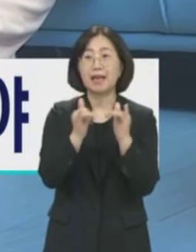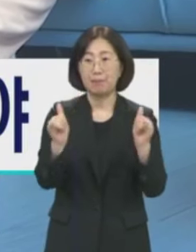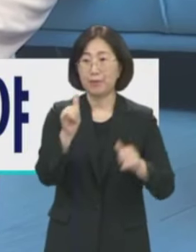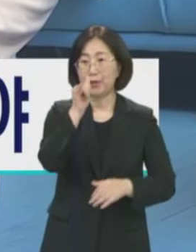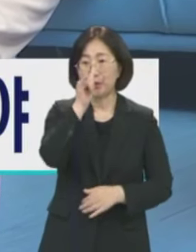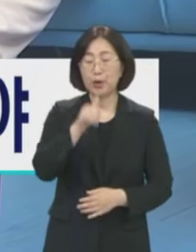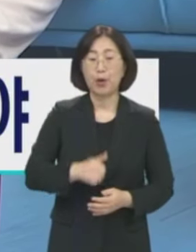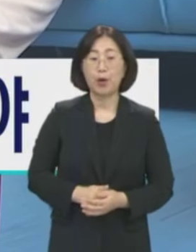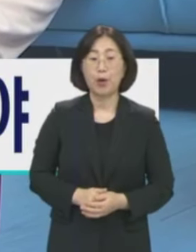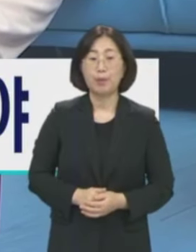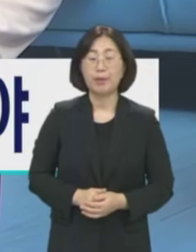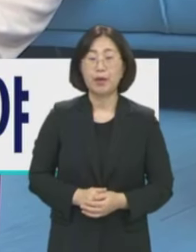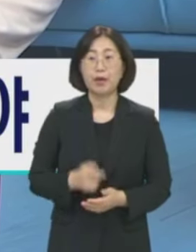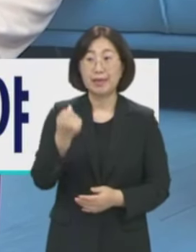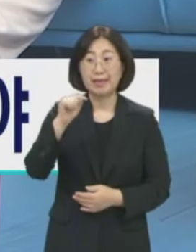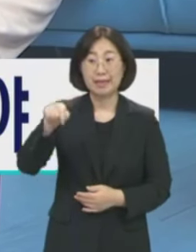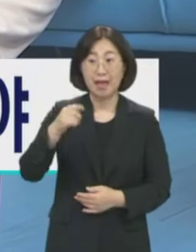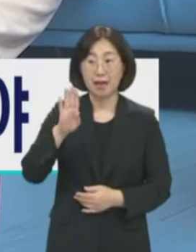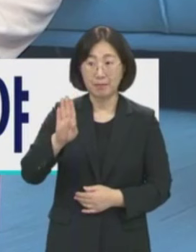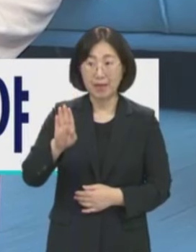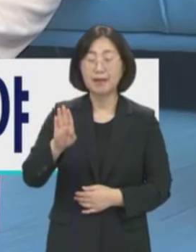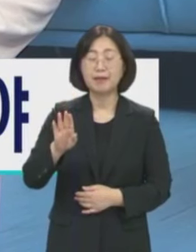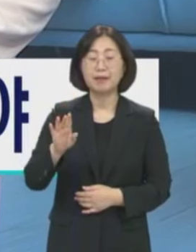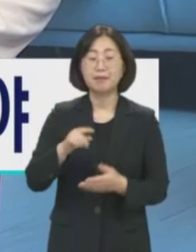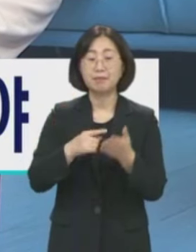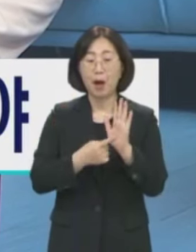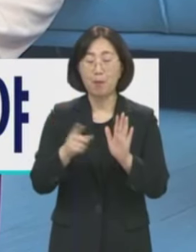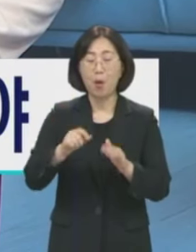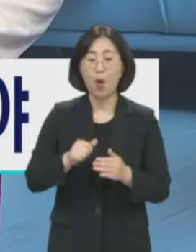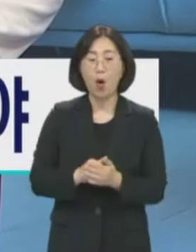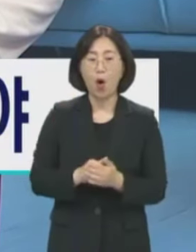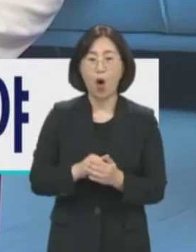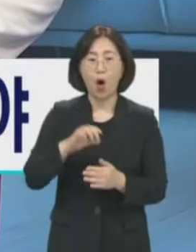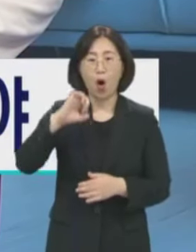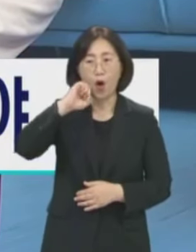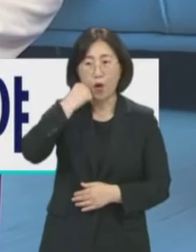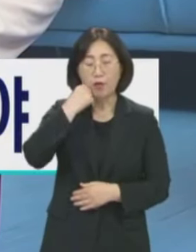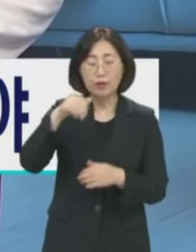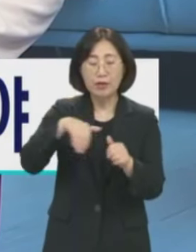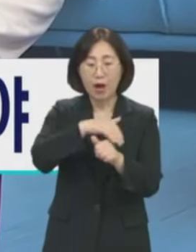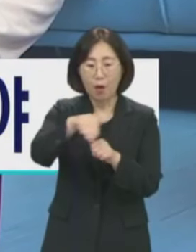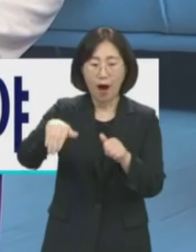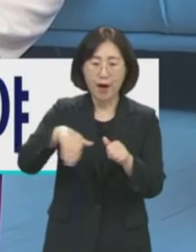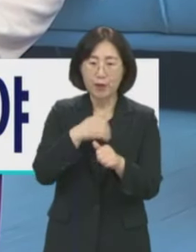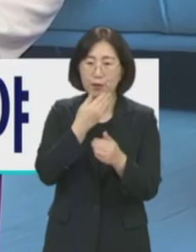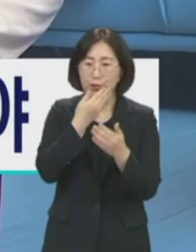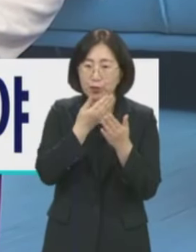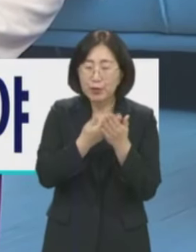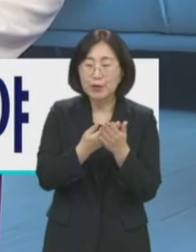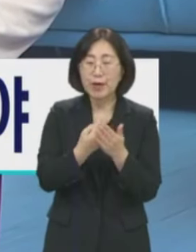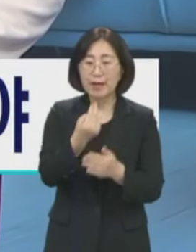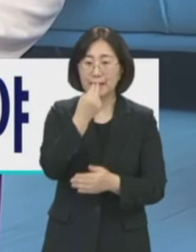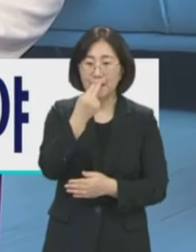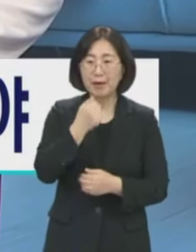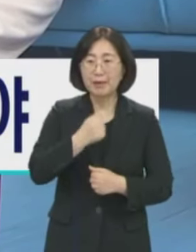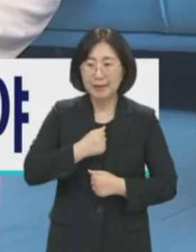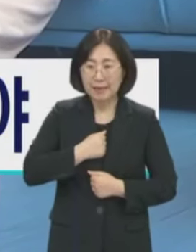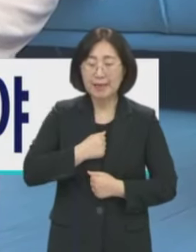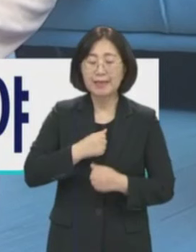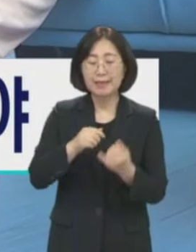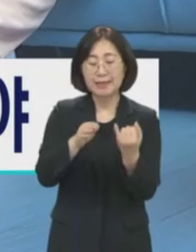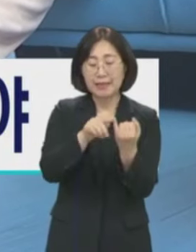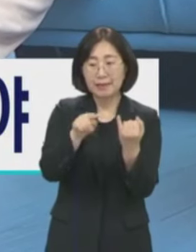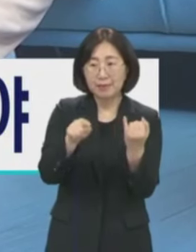많은데요. TJB는 여러 어려움 속에서도 새 생명을 간절히 원하고 또 소중히 지켜내기 위해 노력하는 임산부들의 이야기를